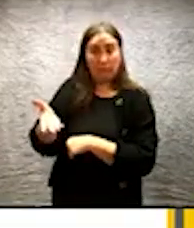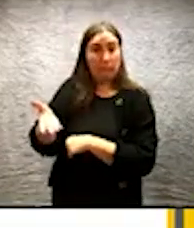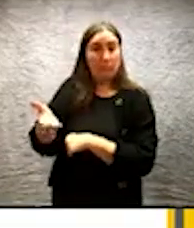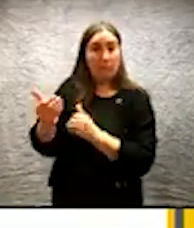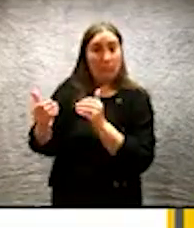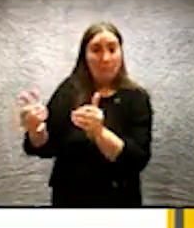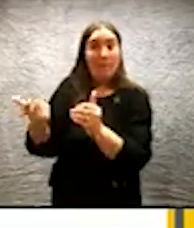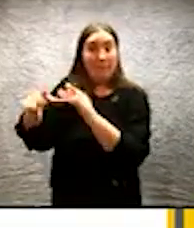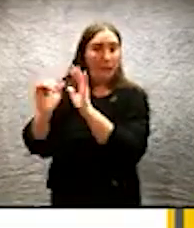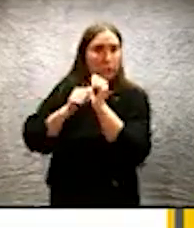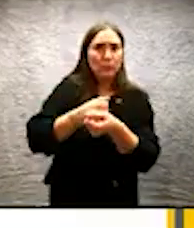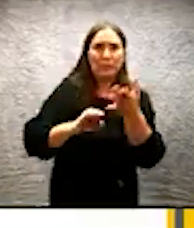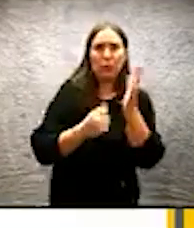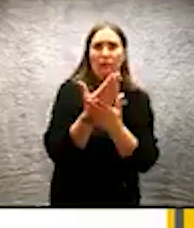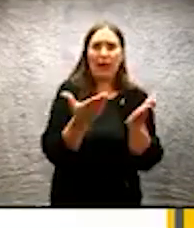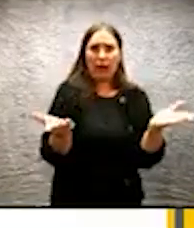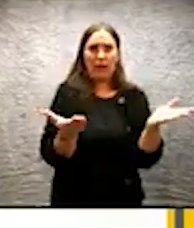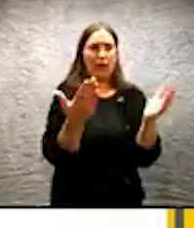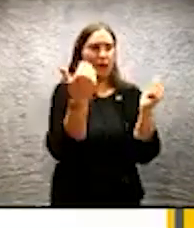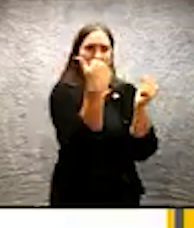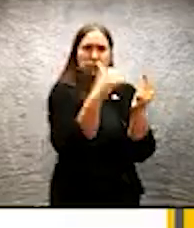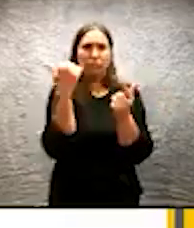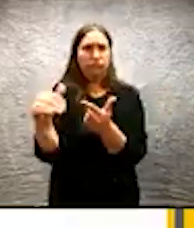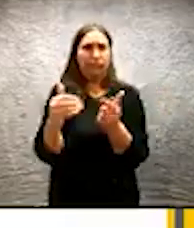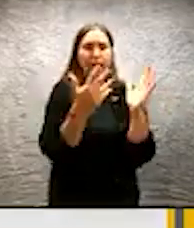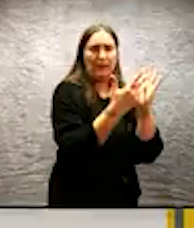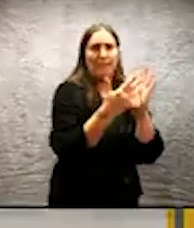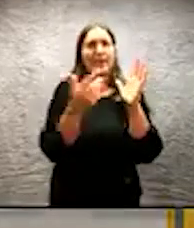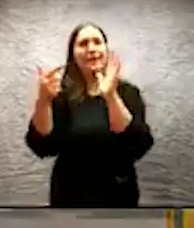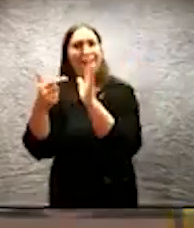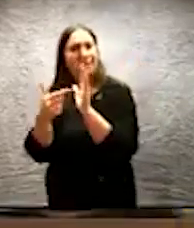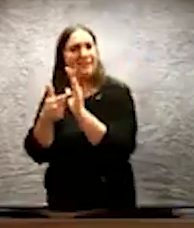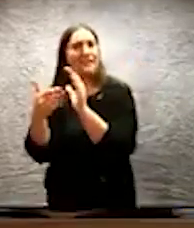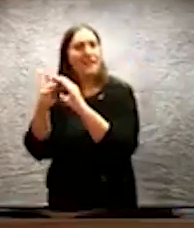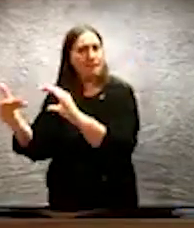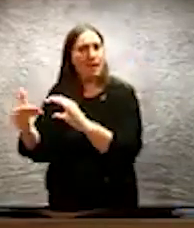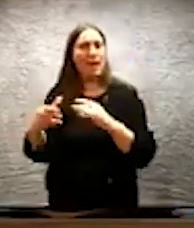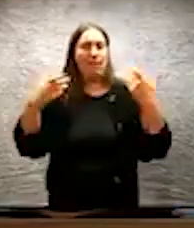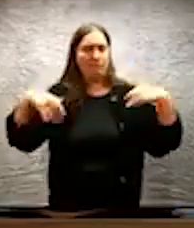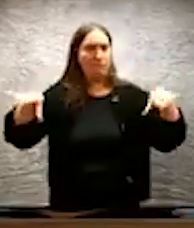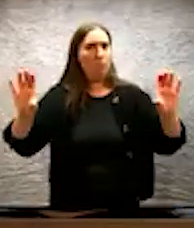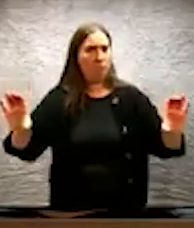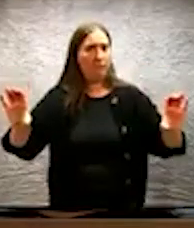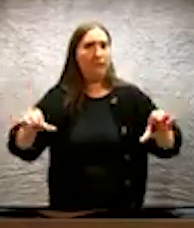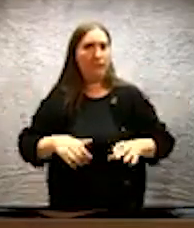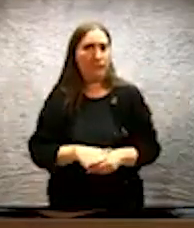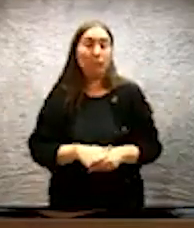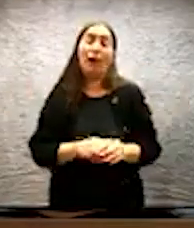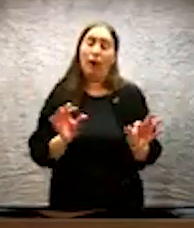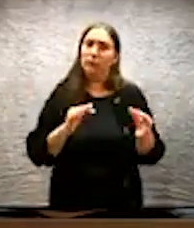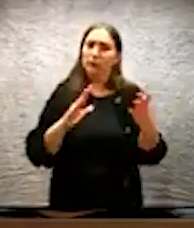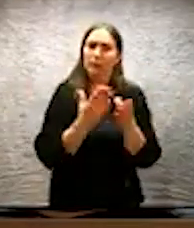cette nouvelle base. On reprend également dans cette délibération qui est quand même de 3